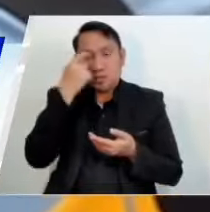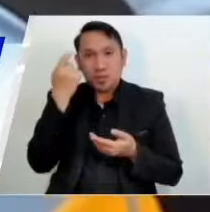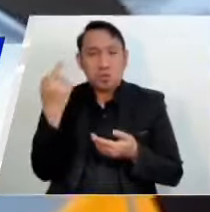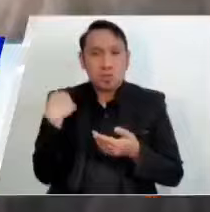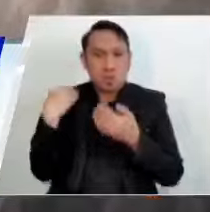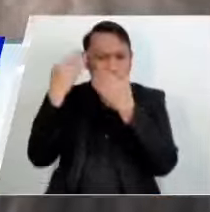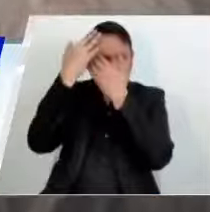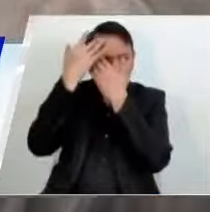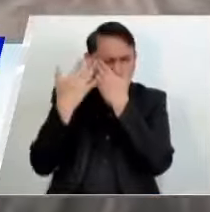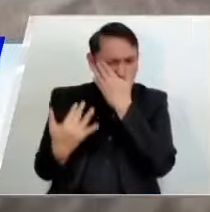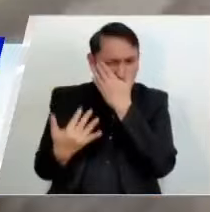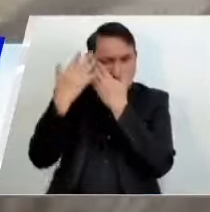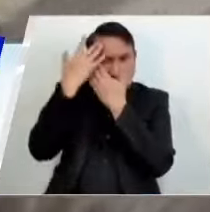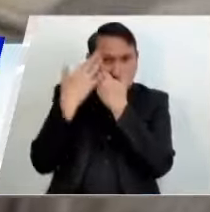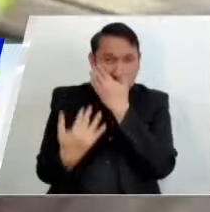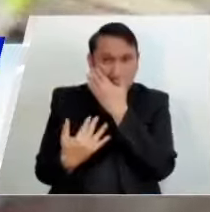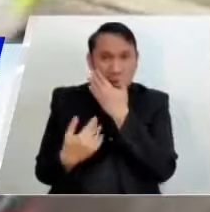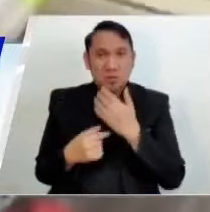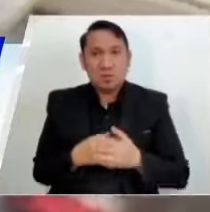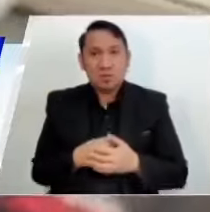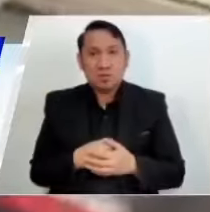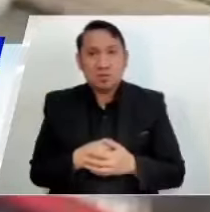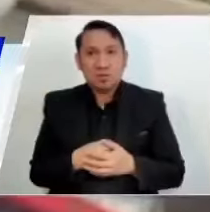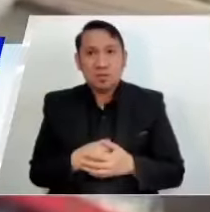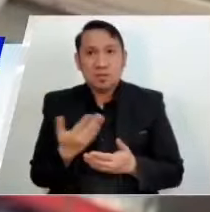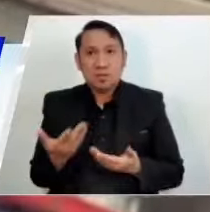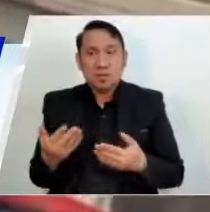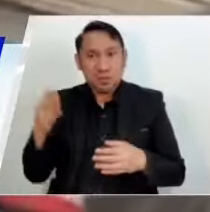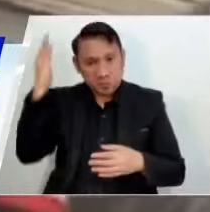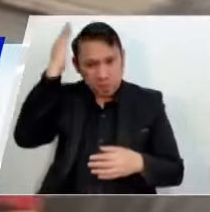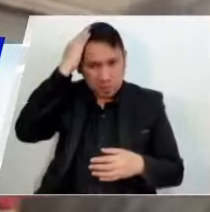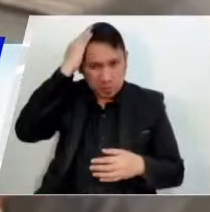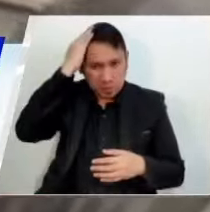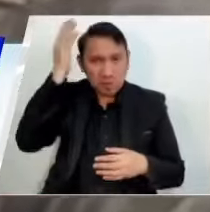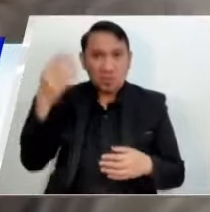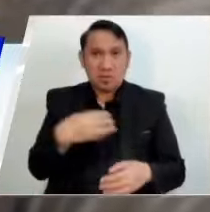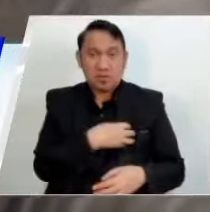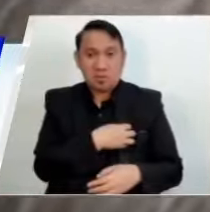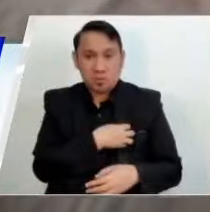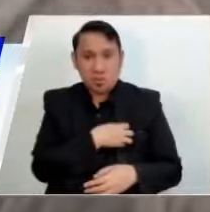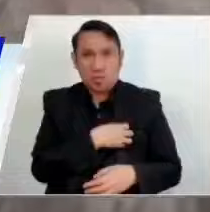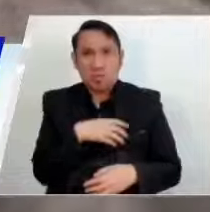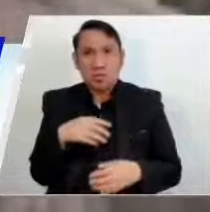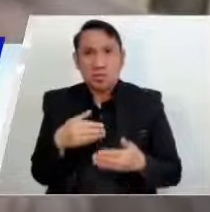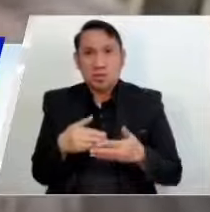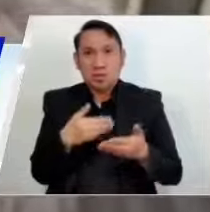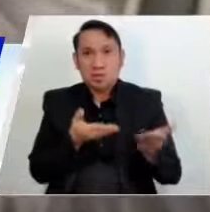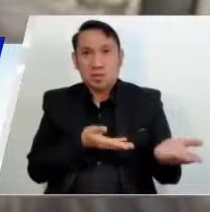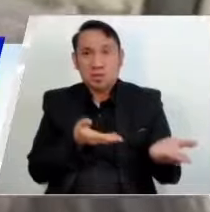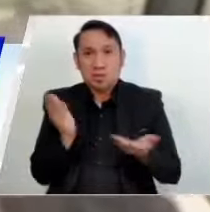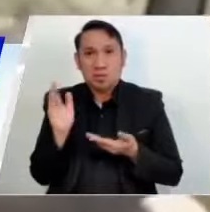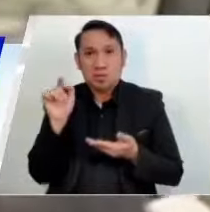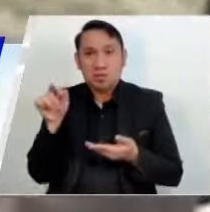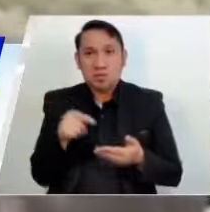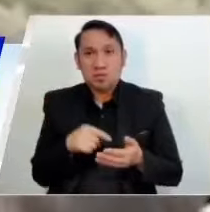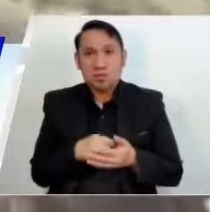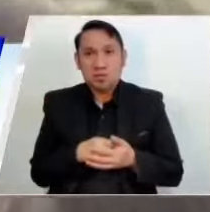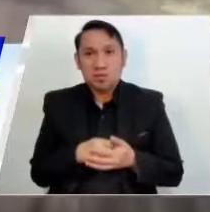ulo. Nilapatan ng paunang lunas ng mga pulis ang lalaki bago dinala sa medic station sa Palangka.